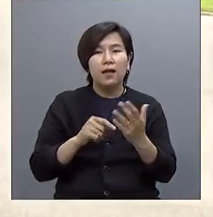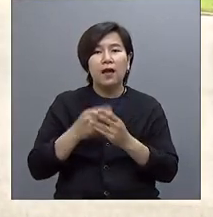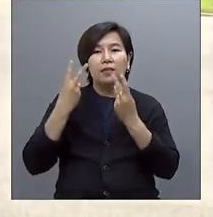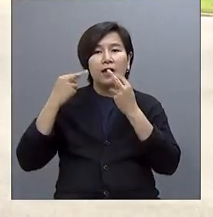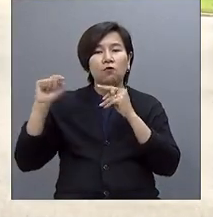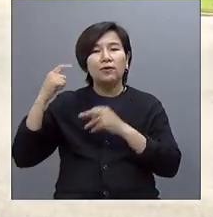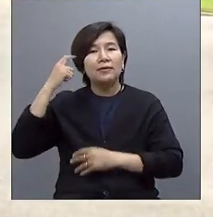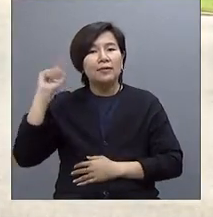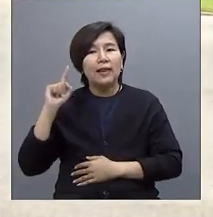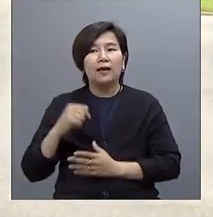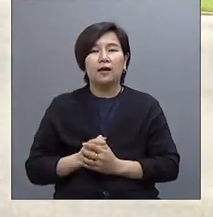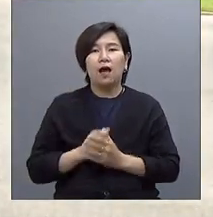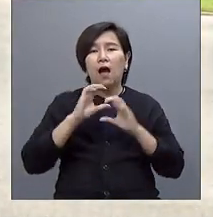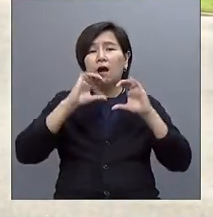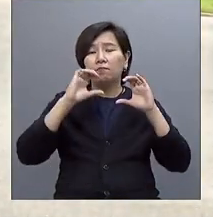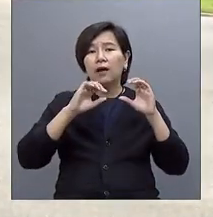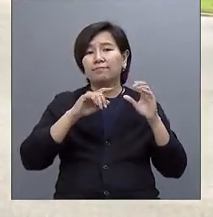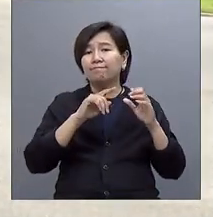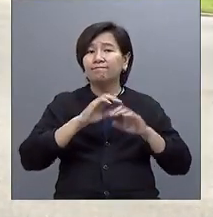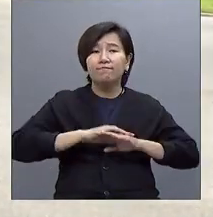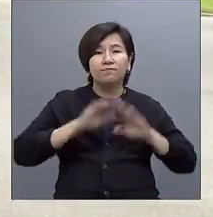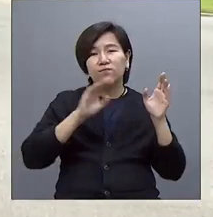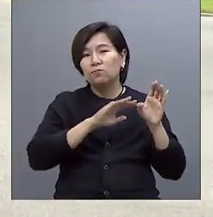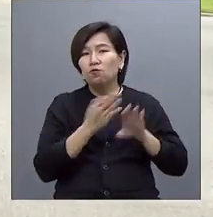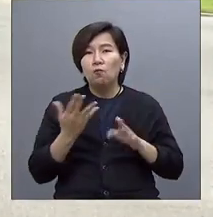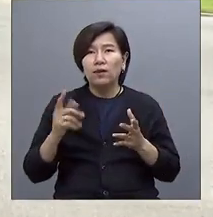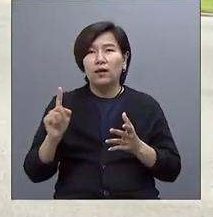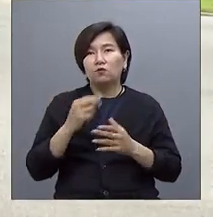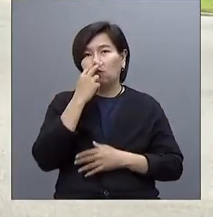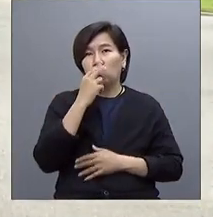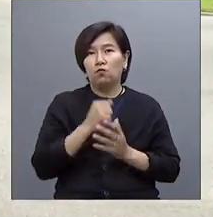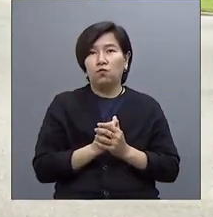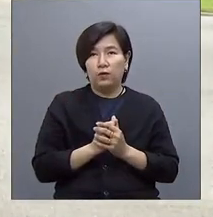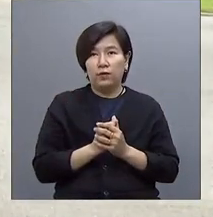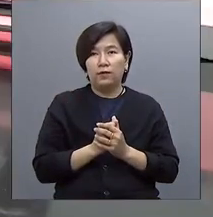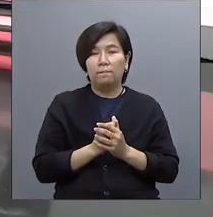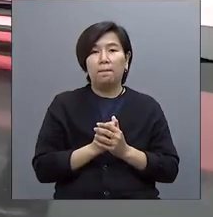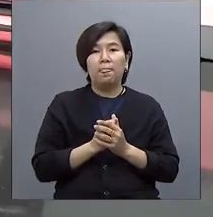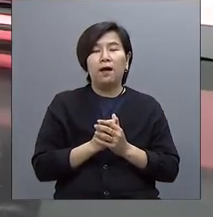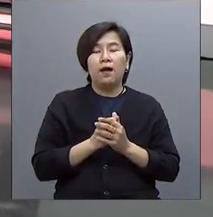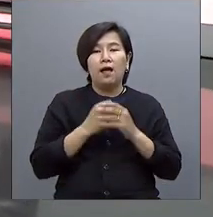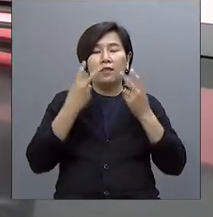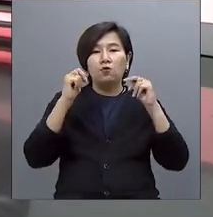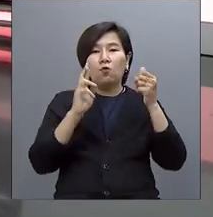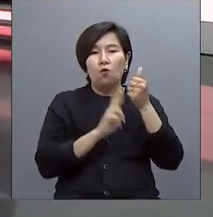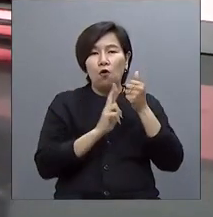งเวลาของการยุบสภามากยิ่งขึ้นค่ะขณะเดียวกันนายวิษณุเครืองามก็อยู่ระหว่างการพูดคุยกับกกต.ค่ะ ขอบคุณค่ะ